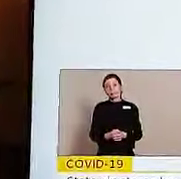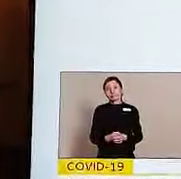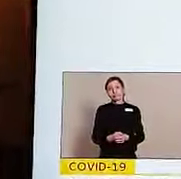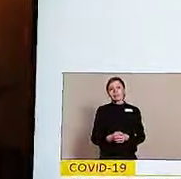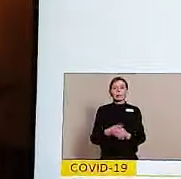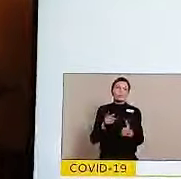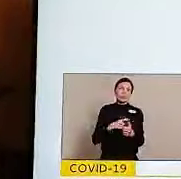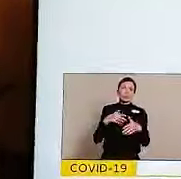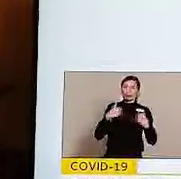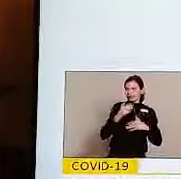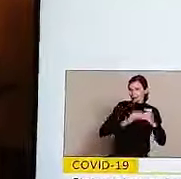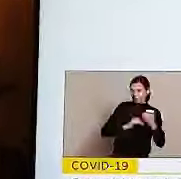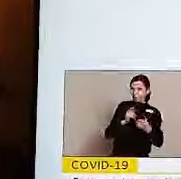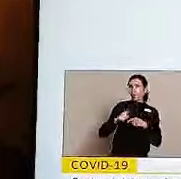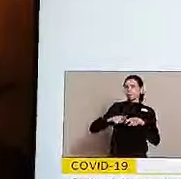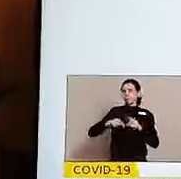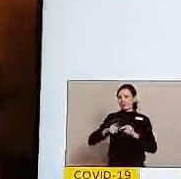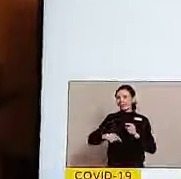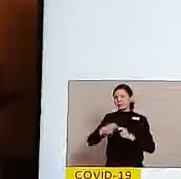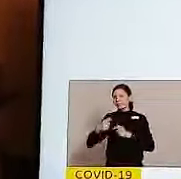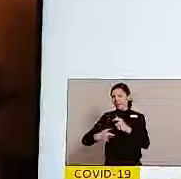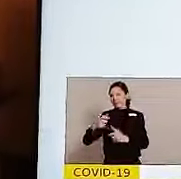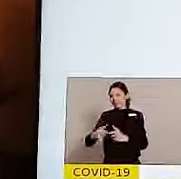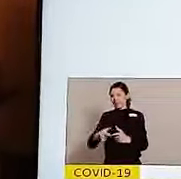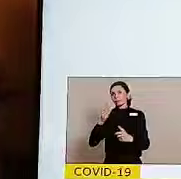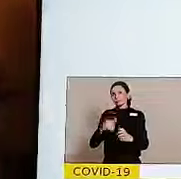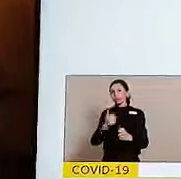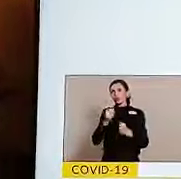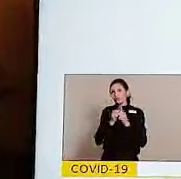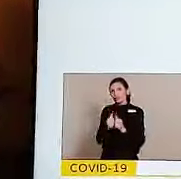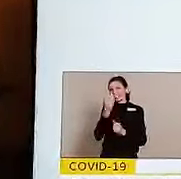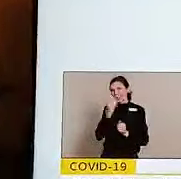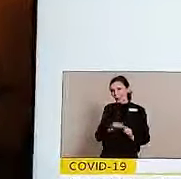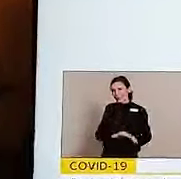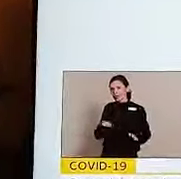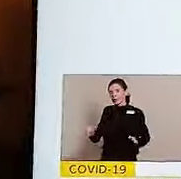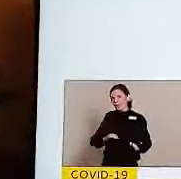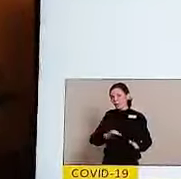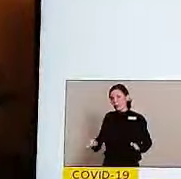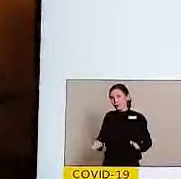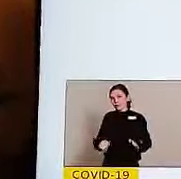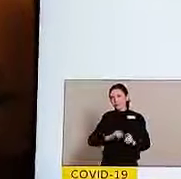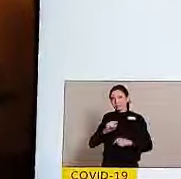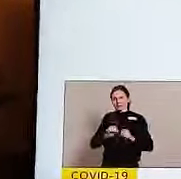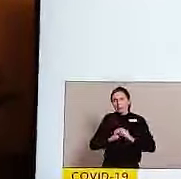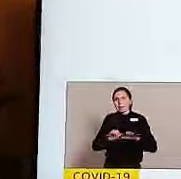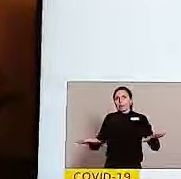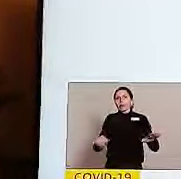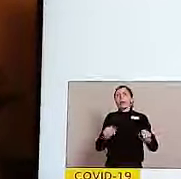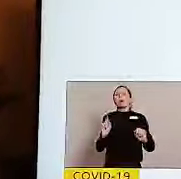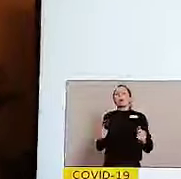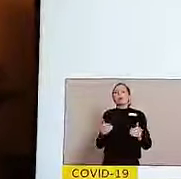يعتبر والشامل أيضا. كما ذكرت أعداد الوفيات وصل